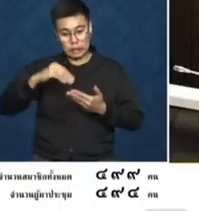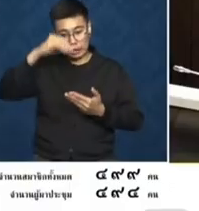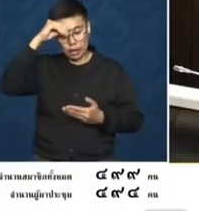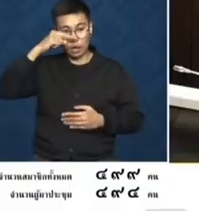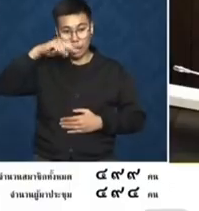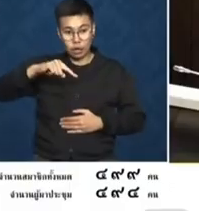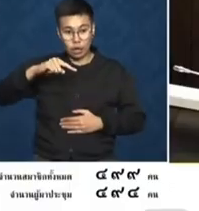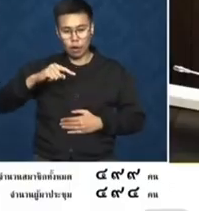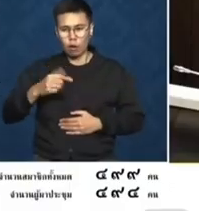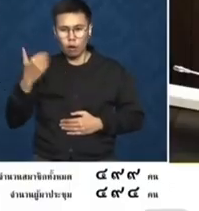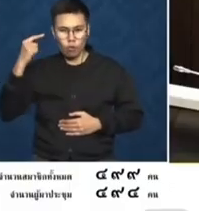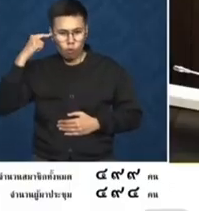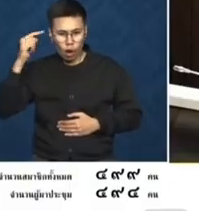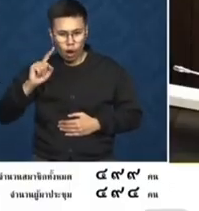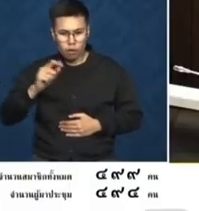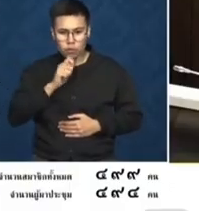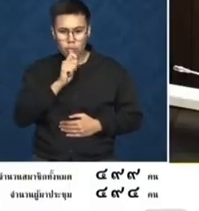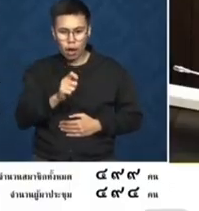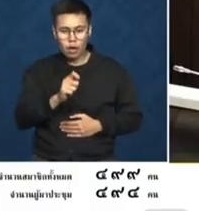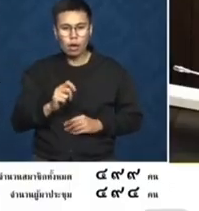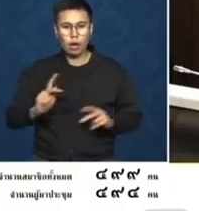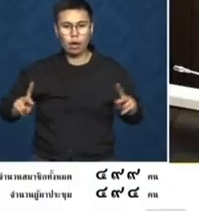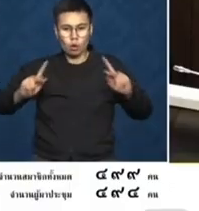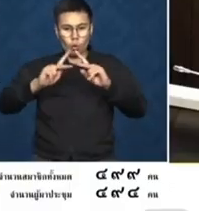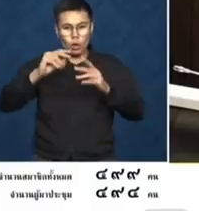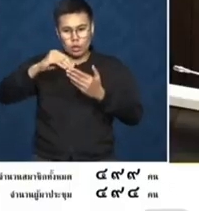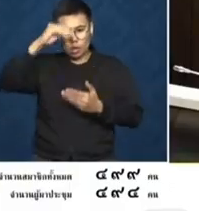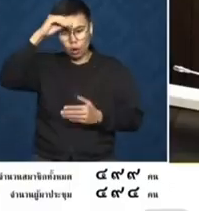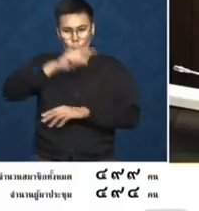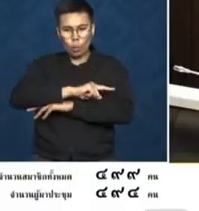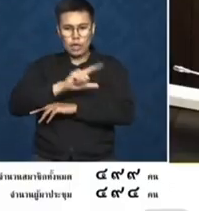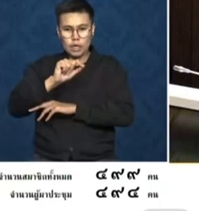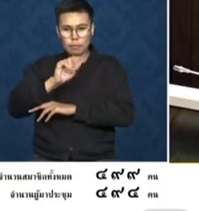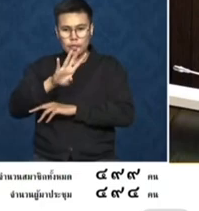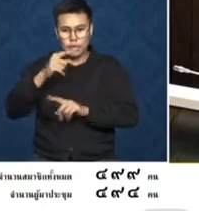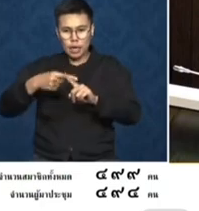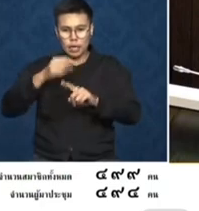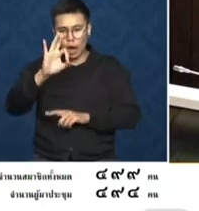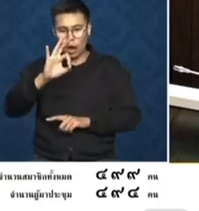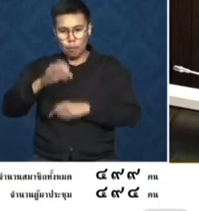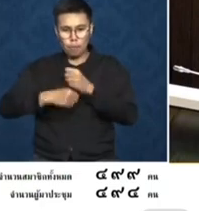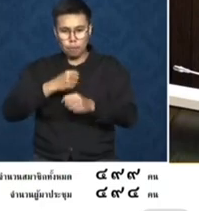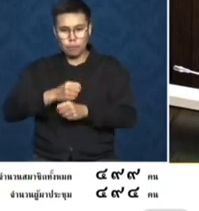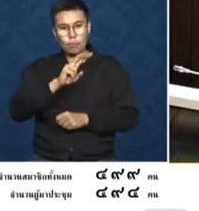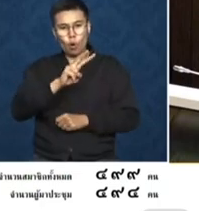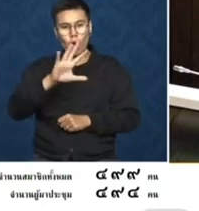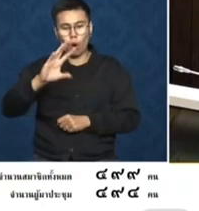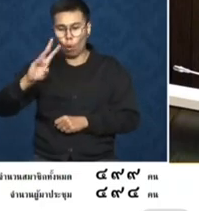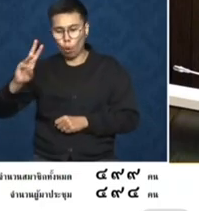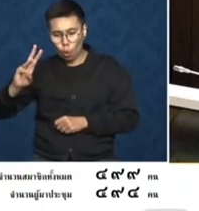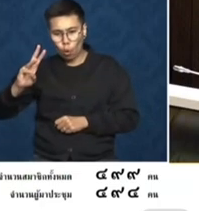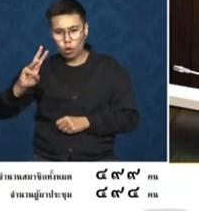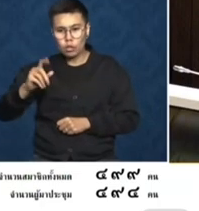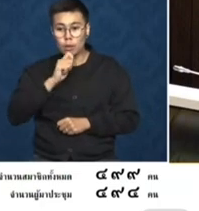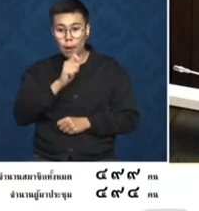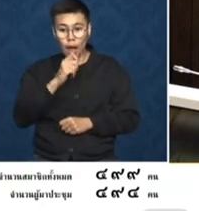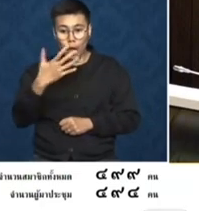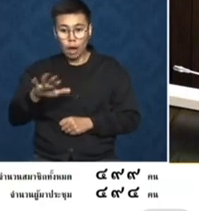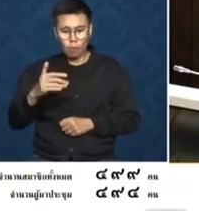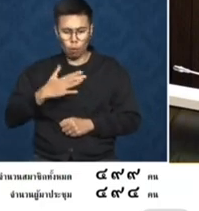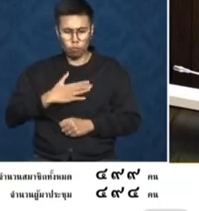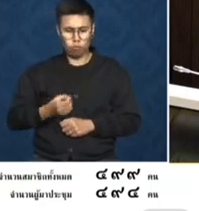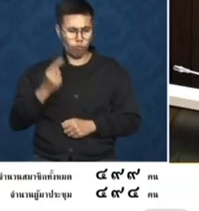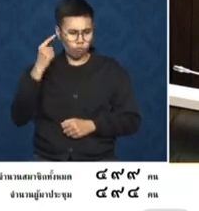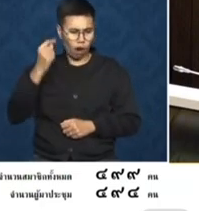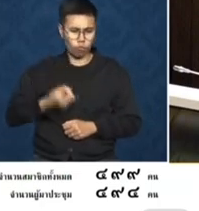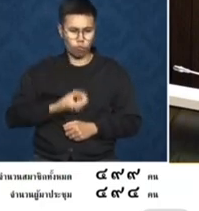พอมาฟังการให้สัมภาษณของรัตรีว่าการกระสงศึษาธิการมึวนที่ยิ่ 4 กันยายน 2,66 ผมตกถ้